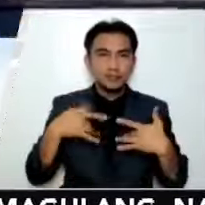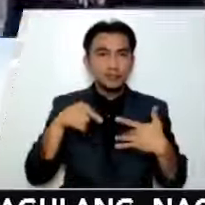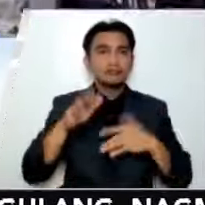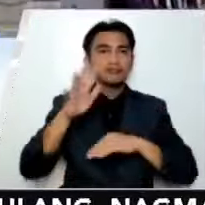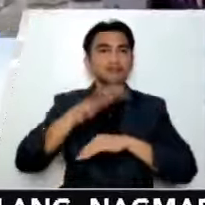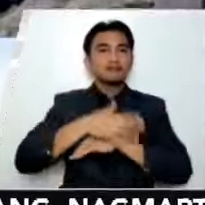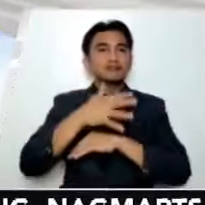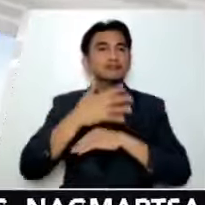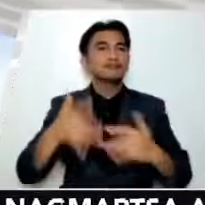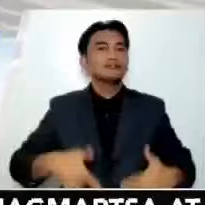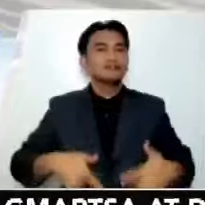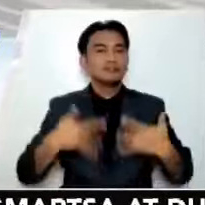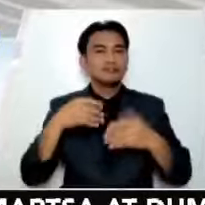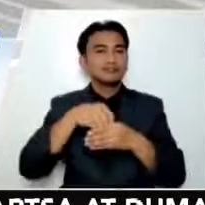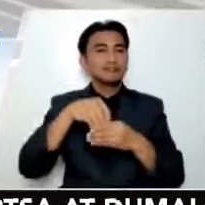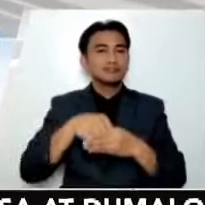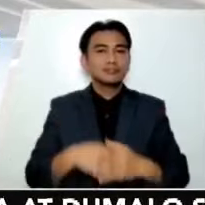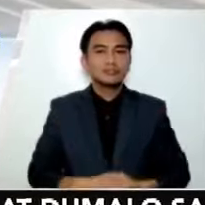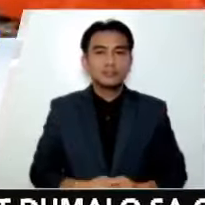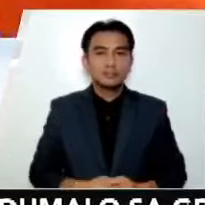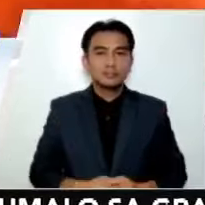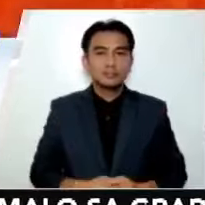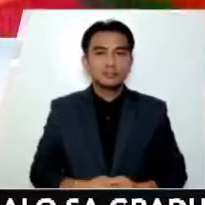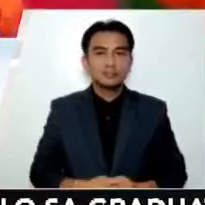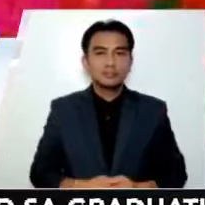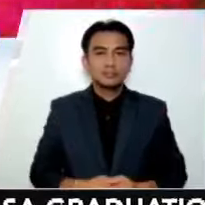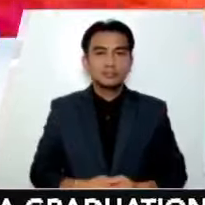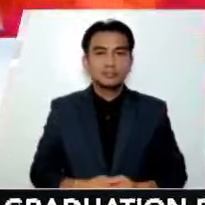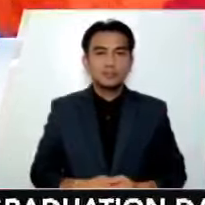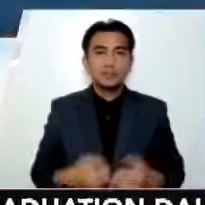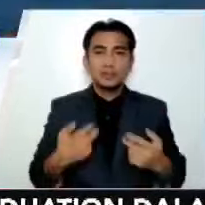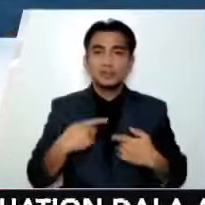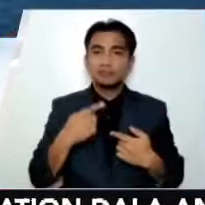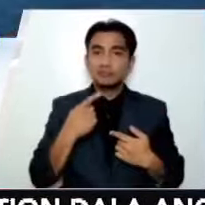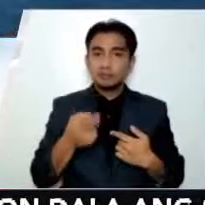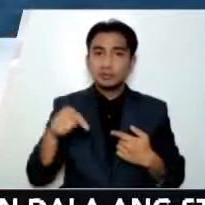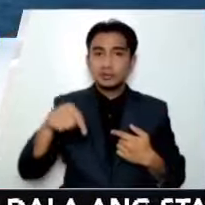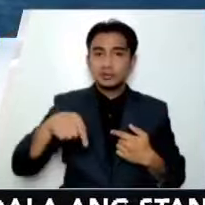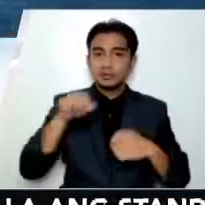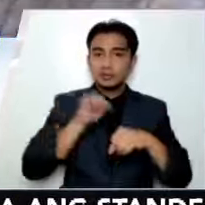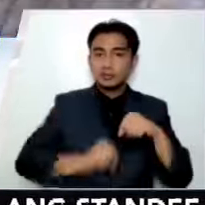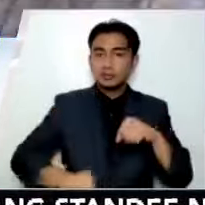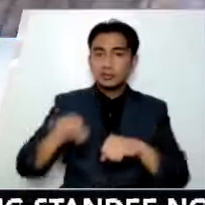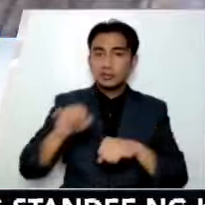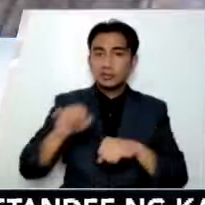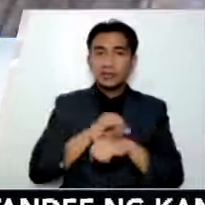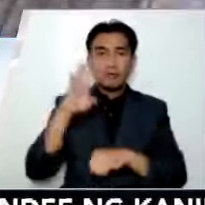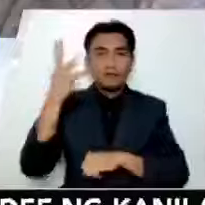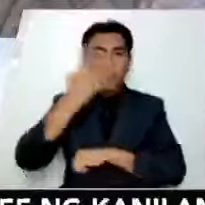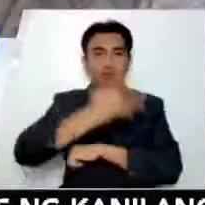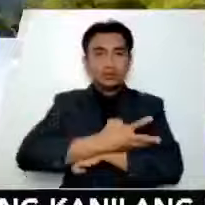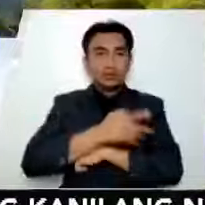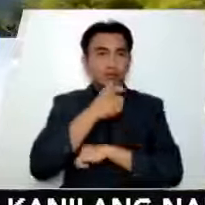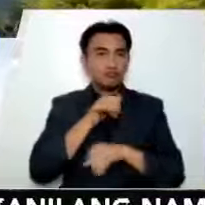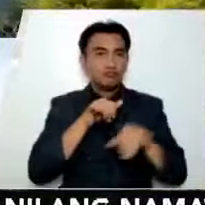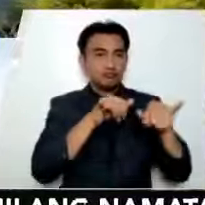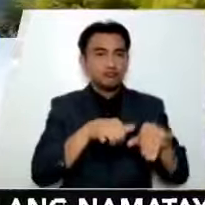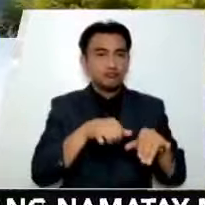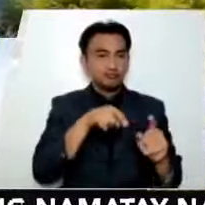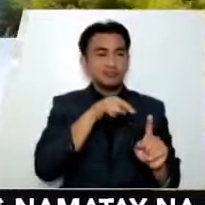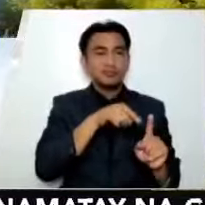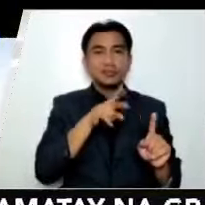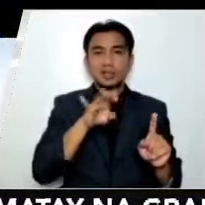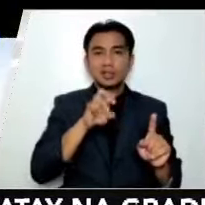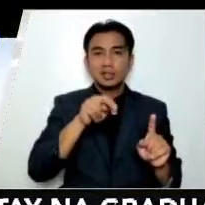Travel destination natin will be Apo Reef Natural Park. Sa islang ito, 4 araw na malagi si Renzo. Perfect ang ganda